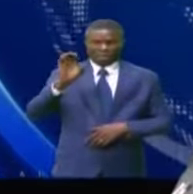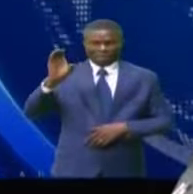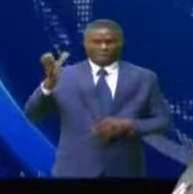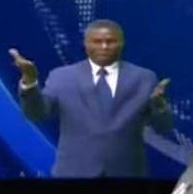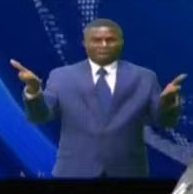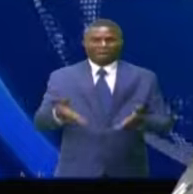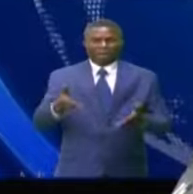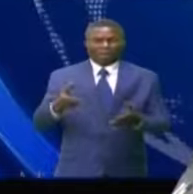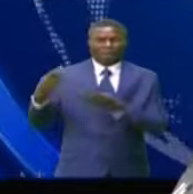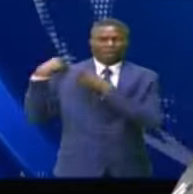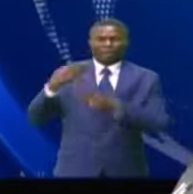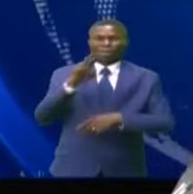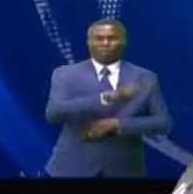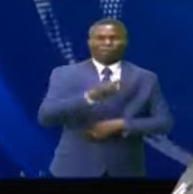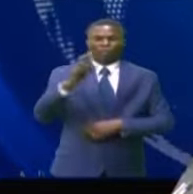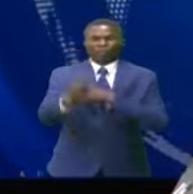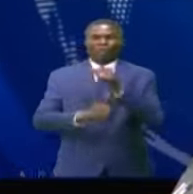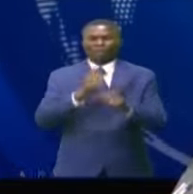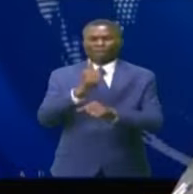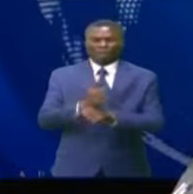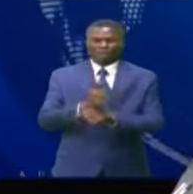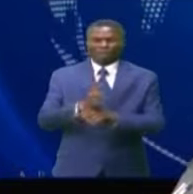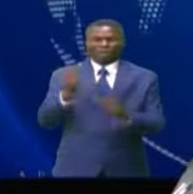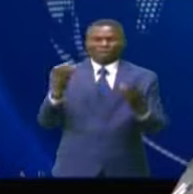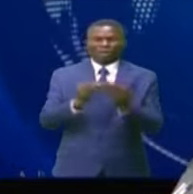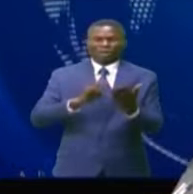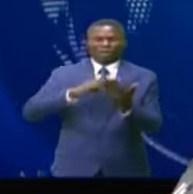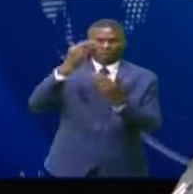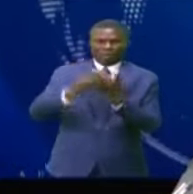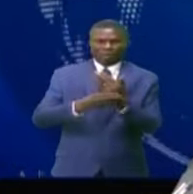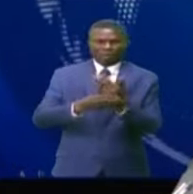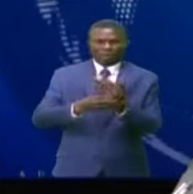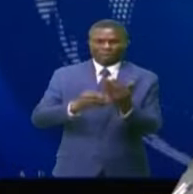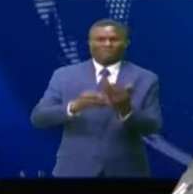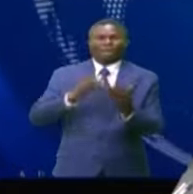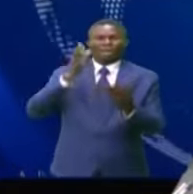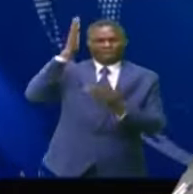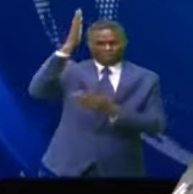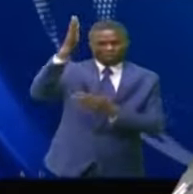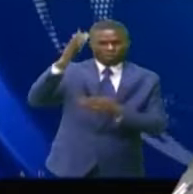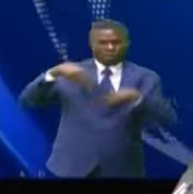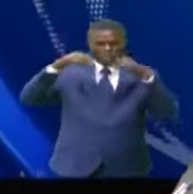depuis 22 ans. Occasion de faire le bilan et les projections pour les